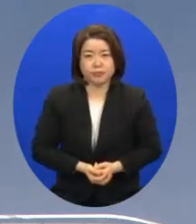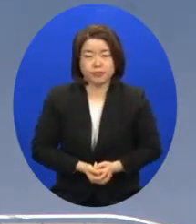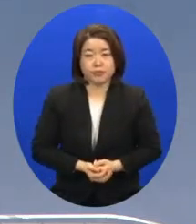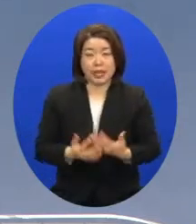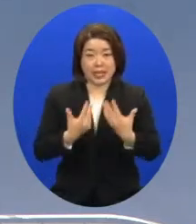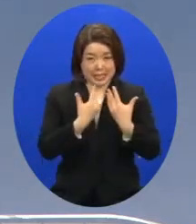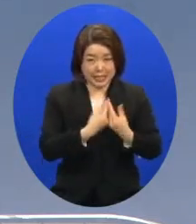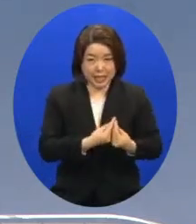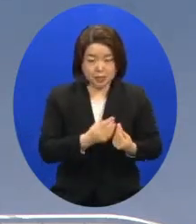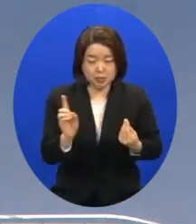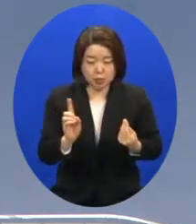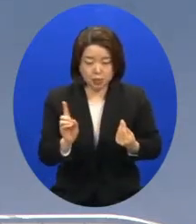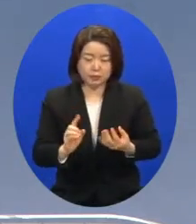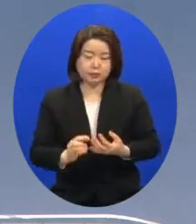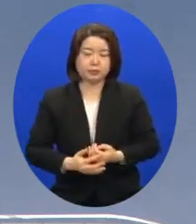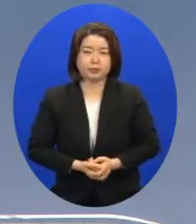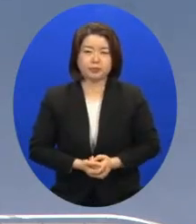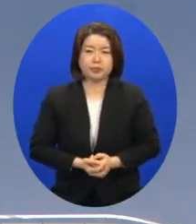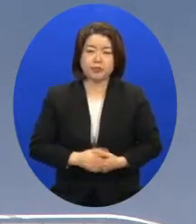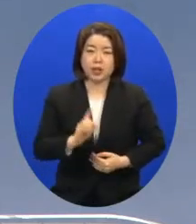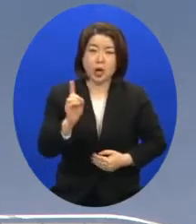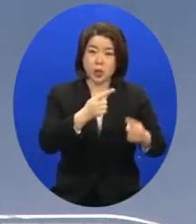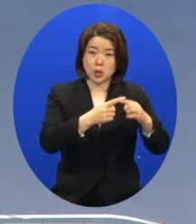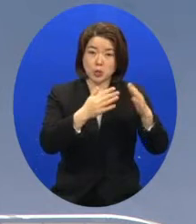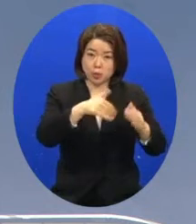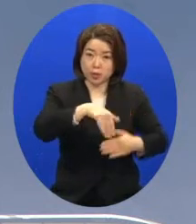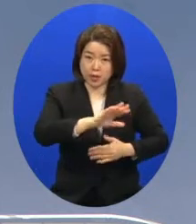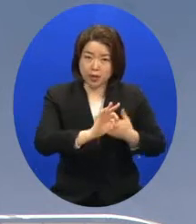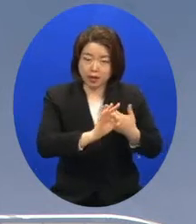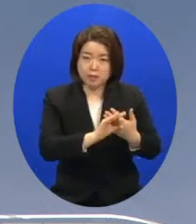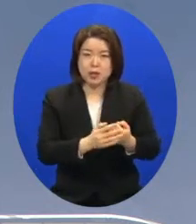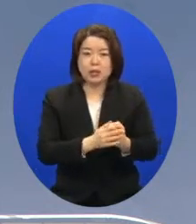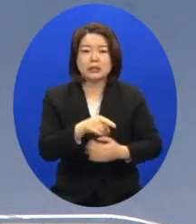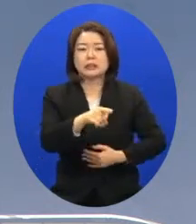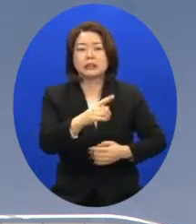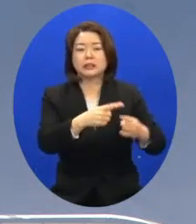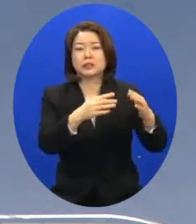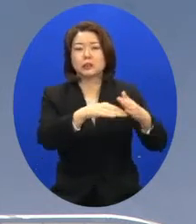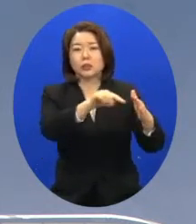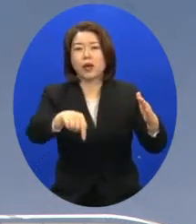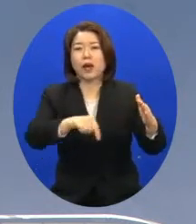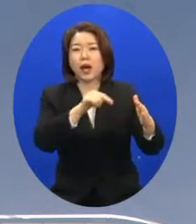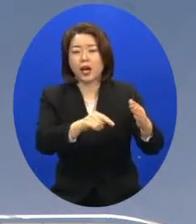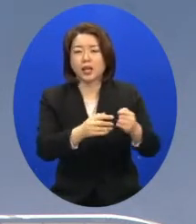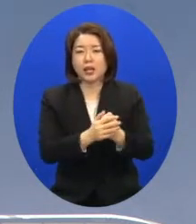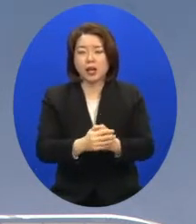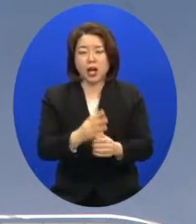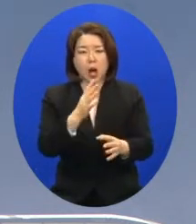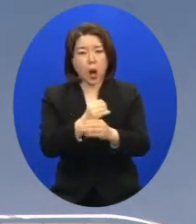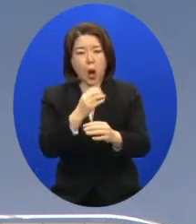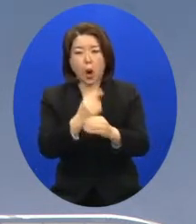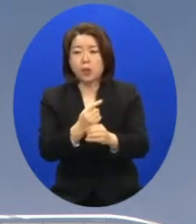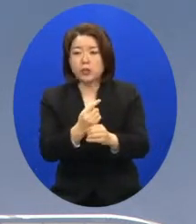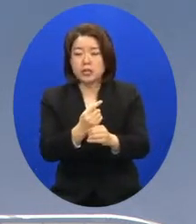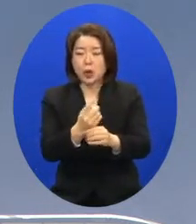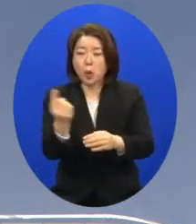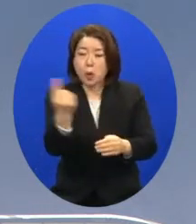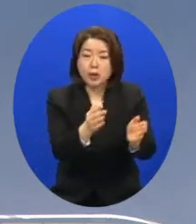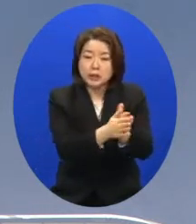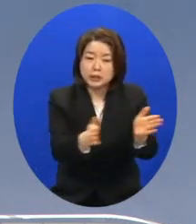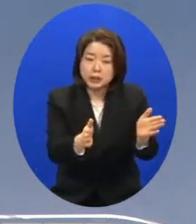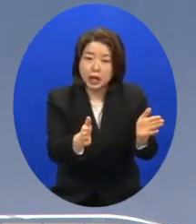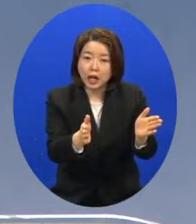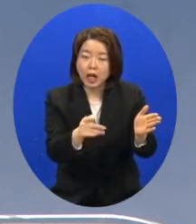예를 들면 이렇습니다 어느 교회 가면 그 교회의 언제나 왔느냐고 하는게